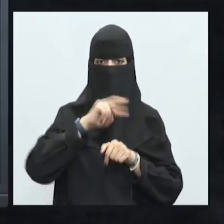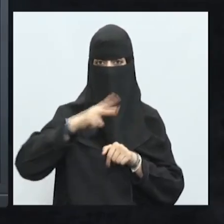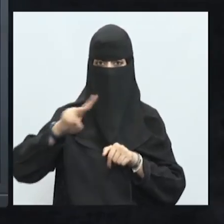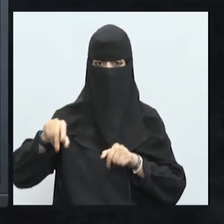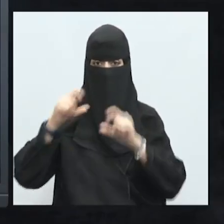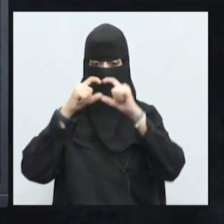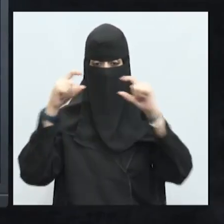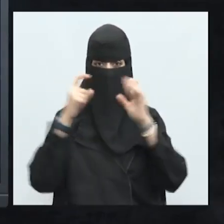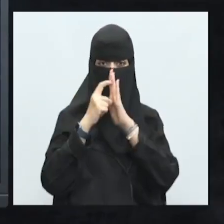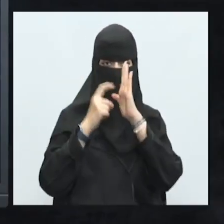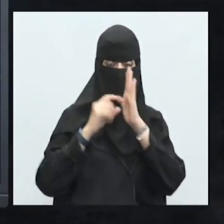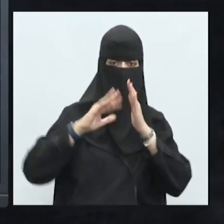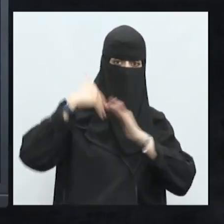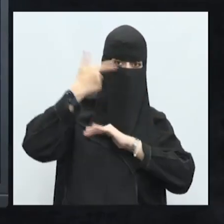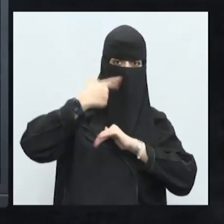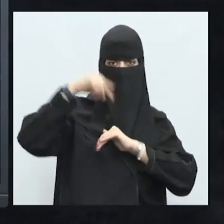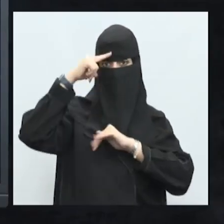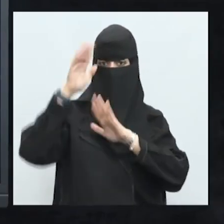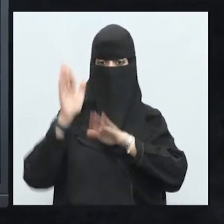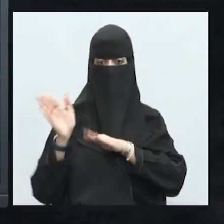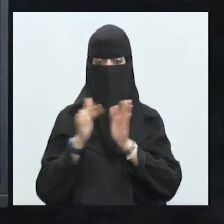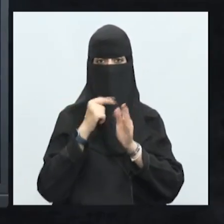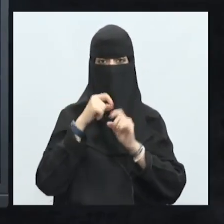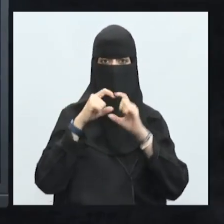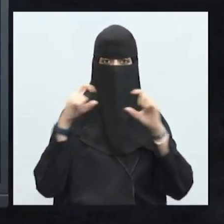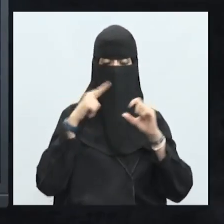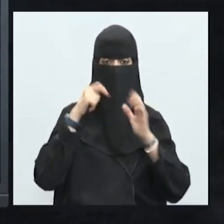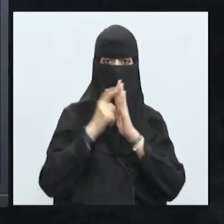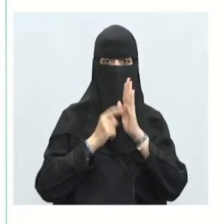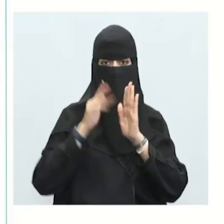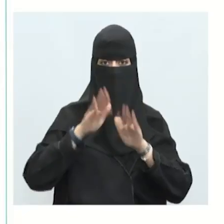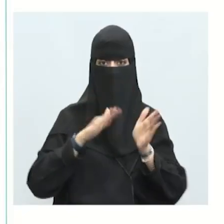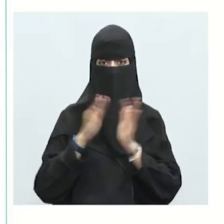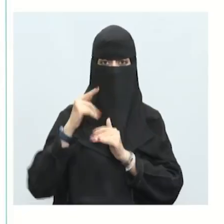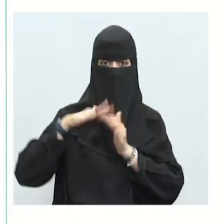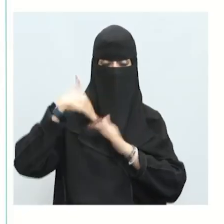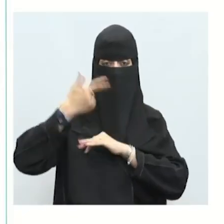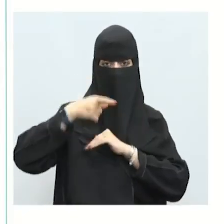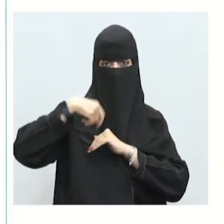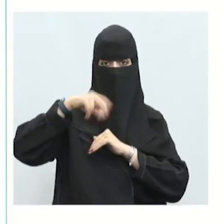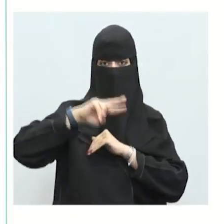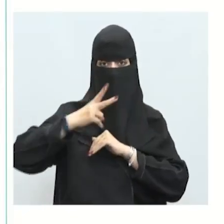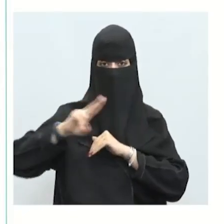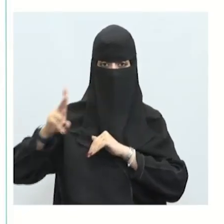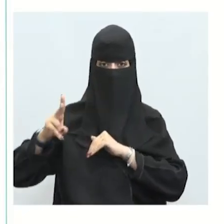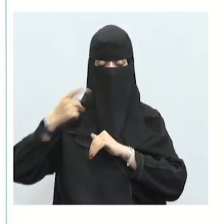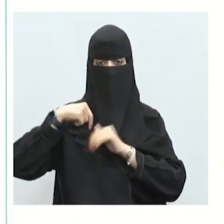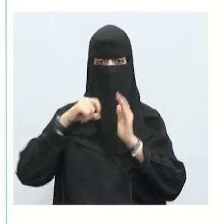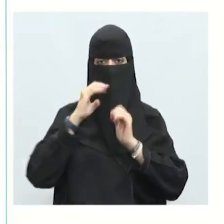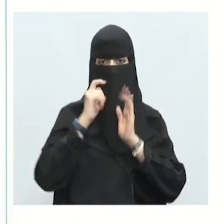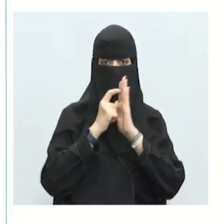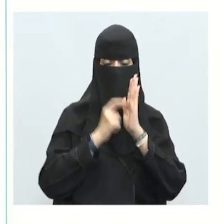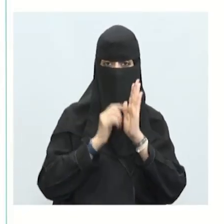الجمل الشرطيه ثم امثله على الجمل الشرطيه ثم انواع الجمله